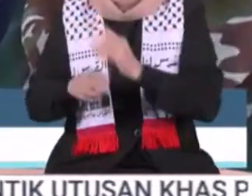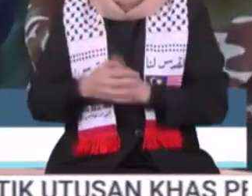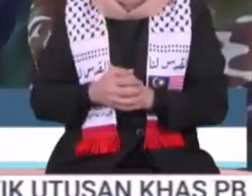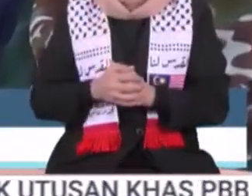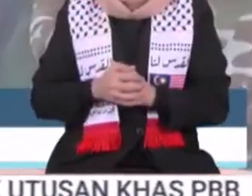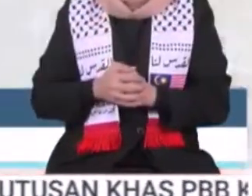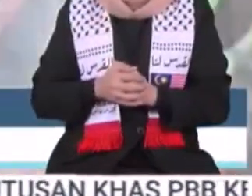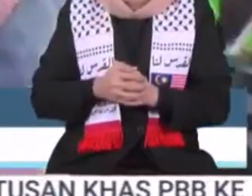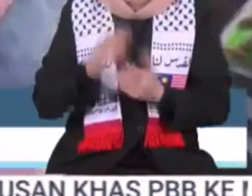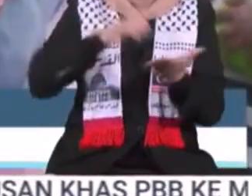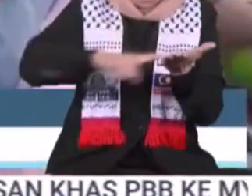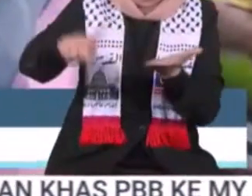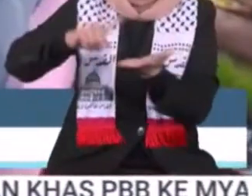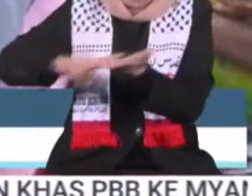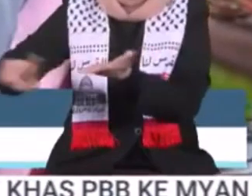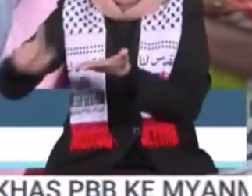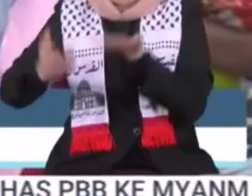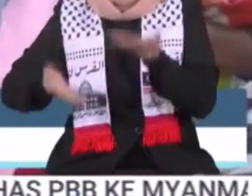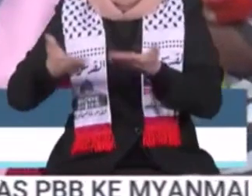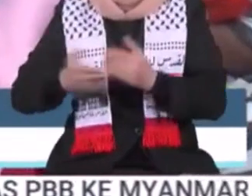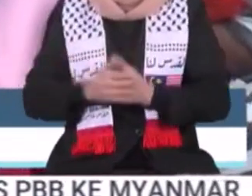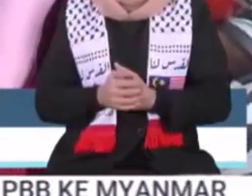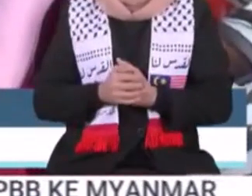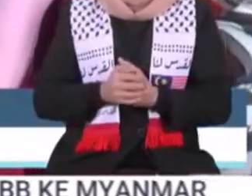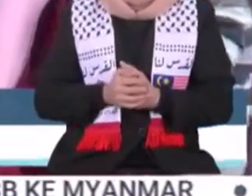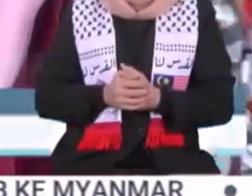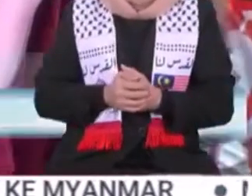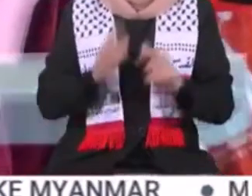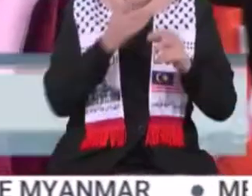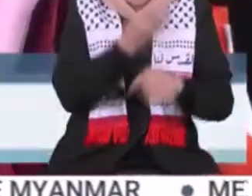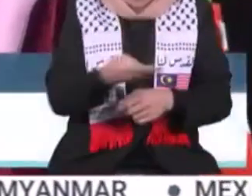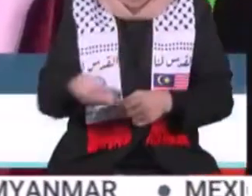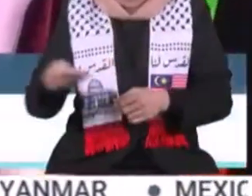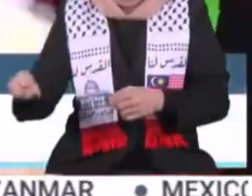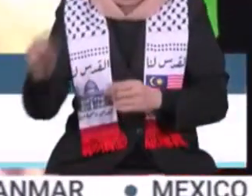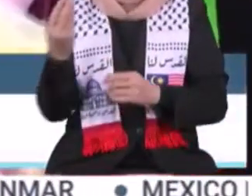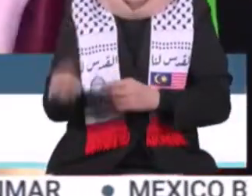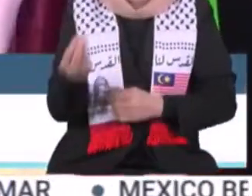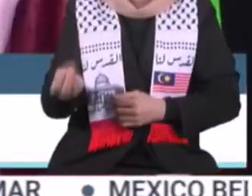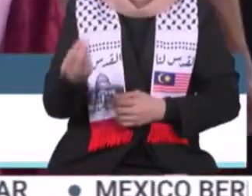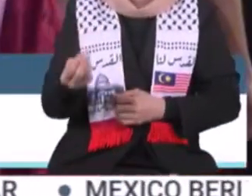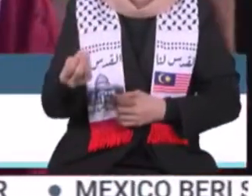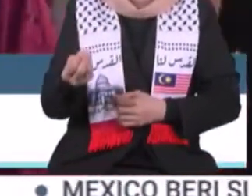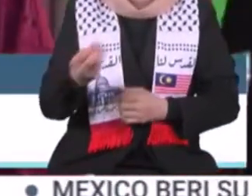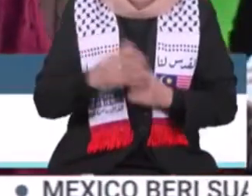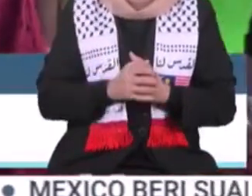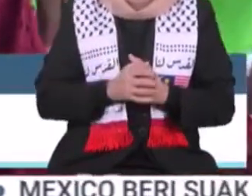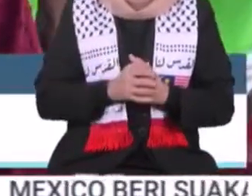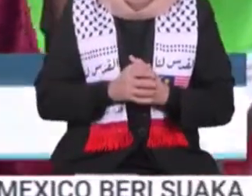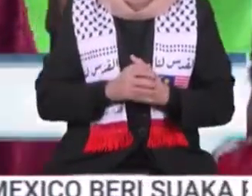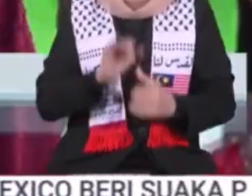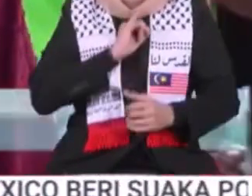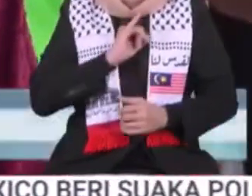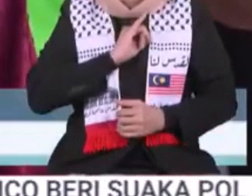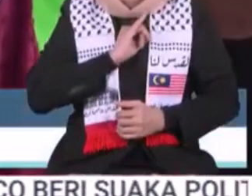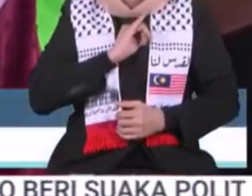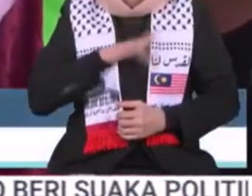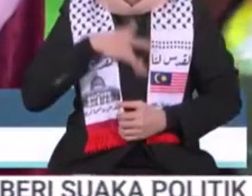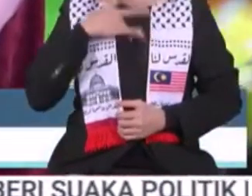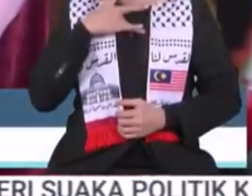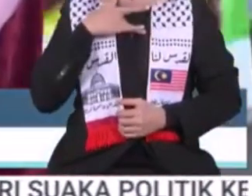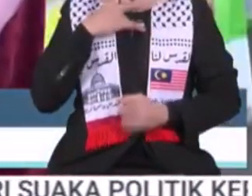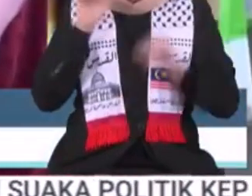Boleh diadakan setiap bulan, setiap minggu. Rona, best. Semua barang murah-murahnya semua. Saya